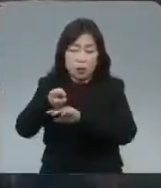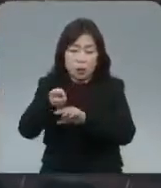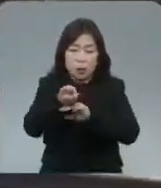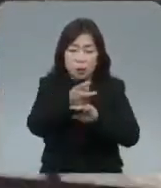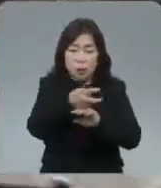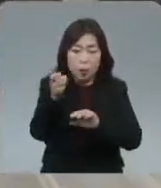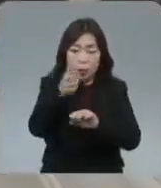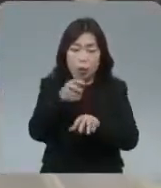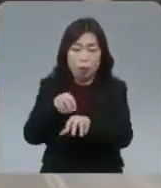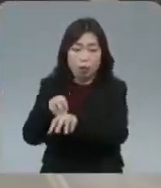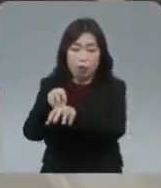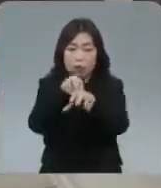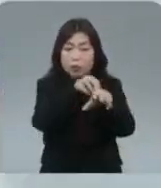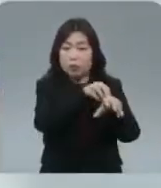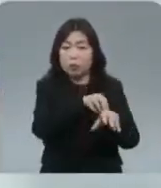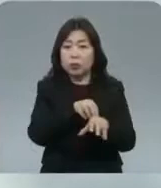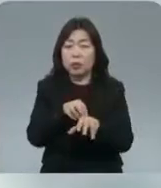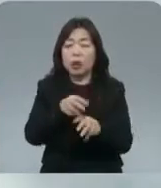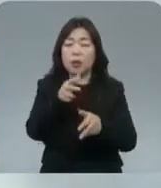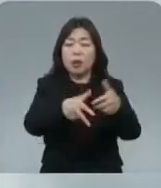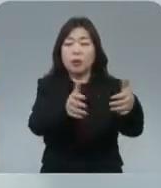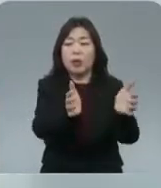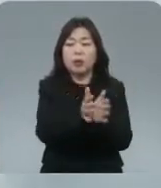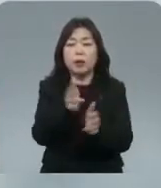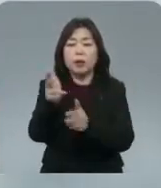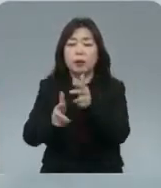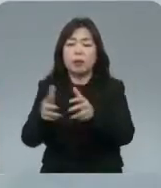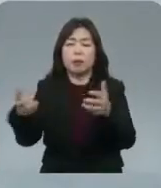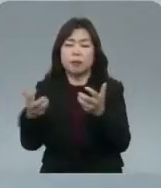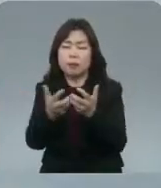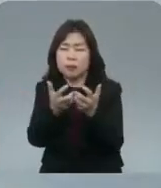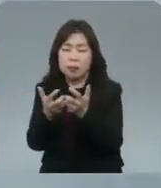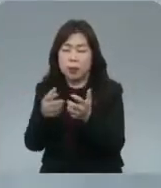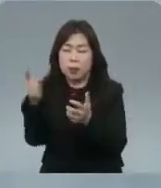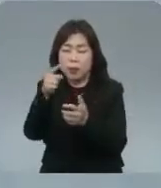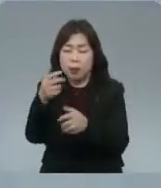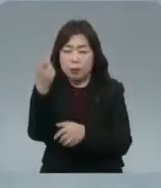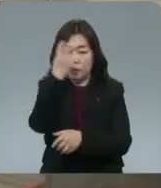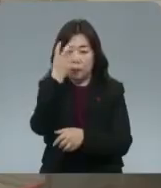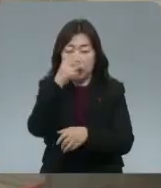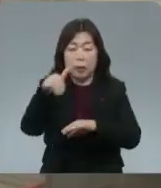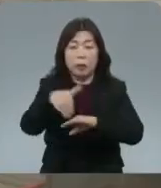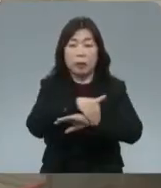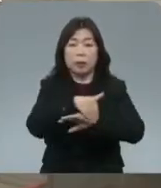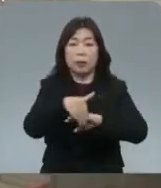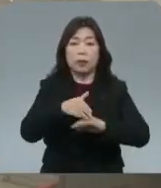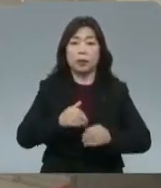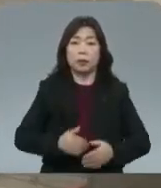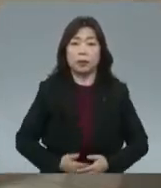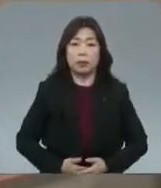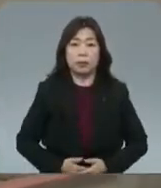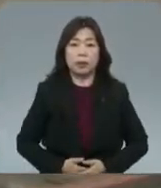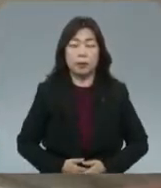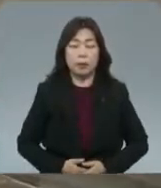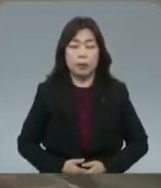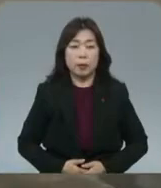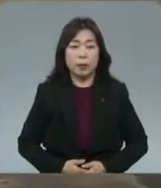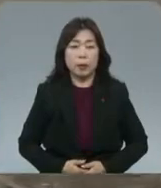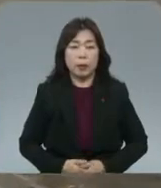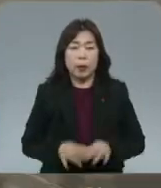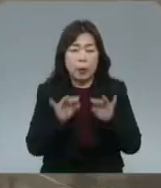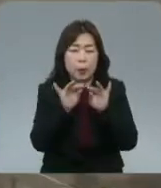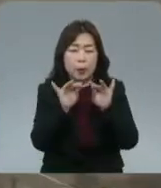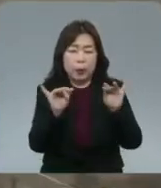распыления воды использования пыли защитных покрытий эксперты связывают резкое ухудшение качества